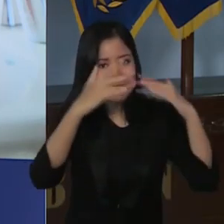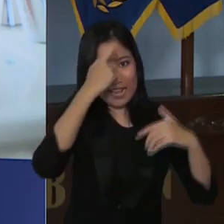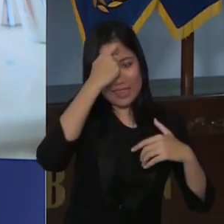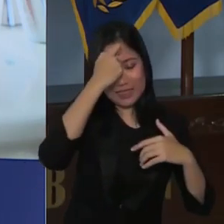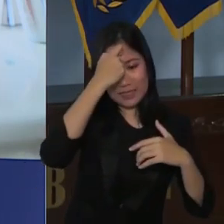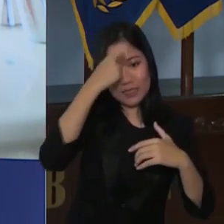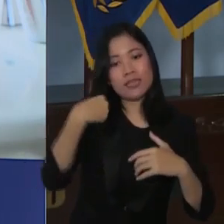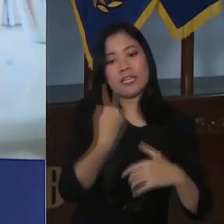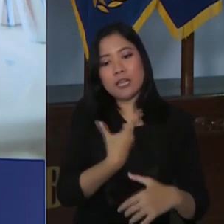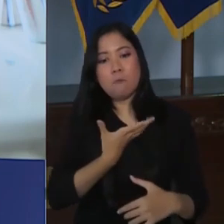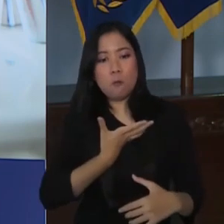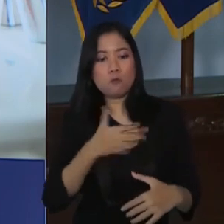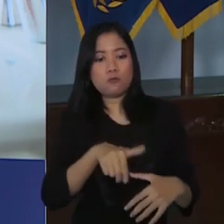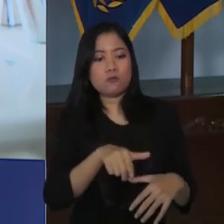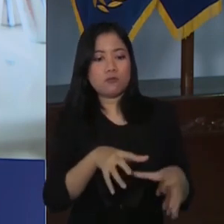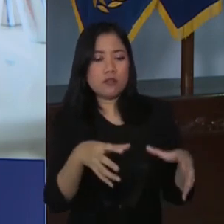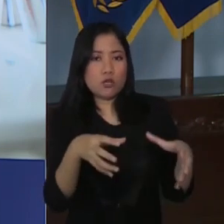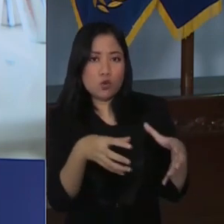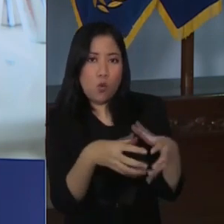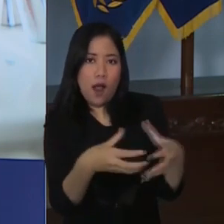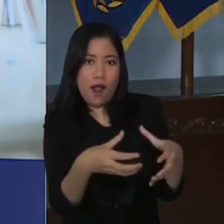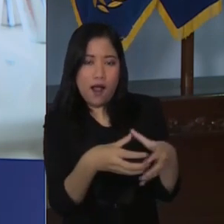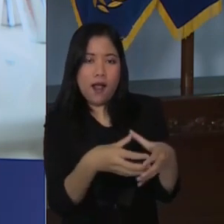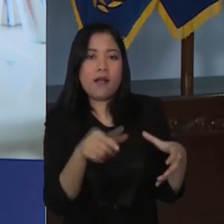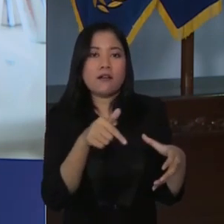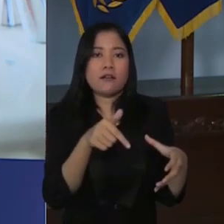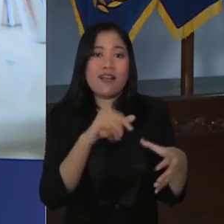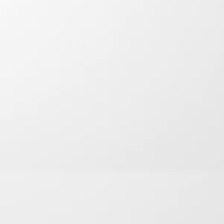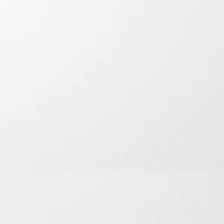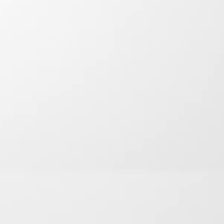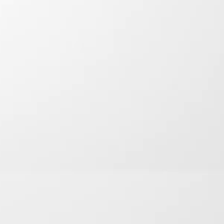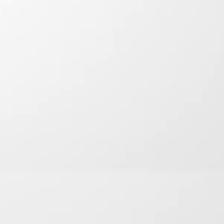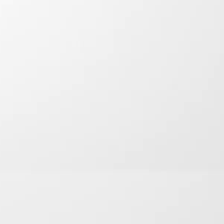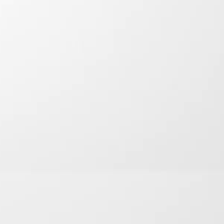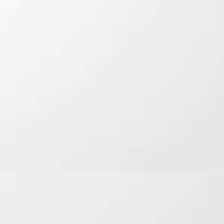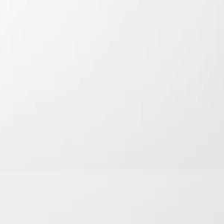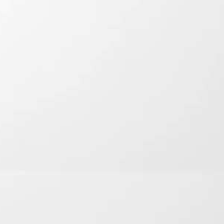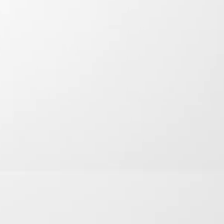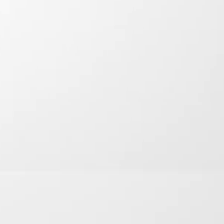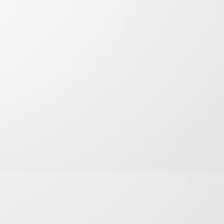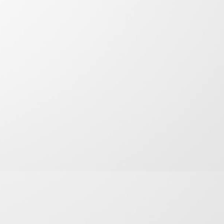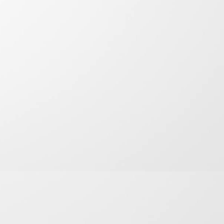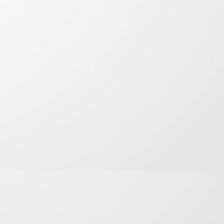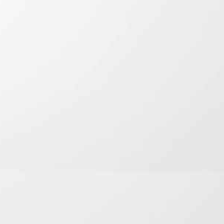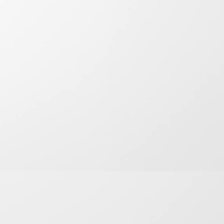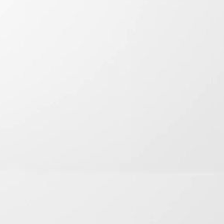akan memperluas kapasitas untuk kasus-kasus ICU.